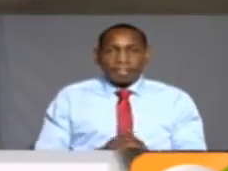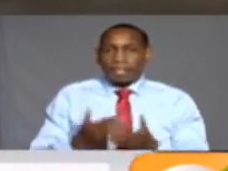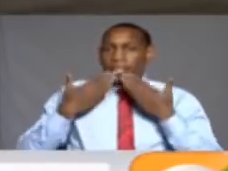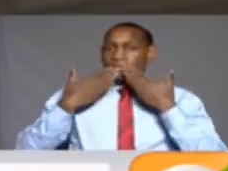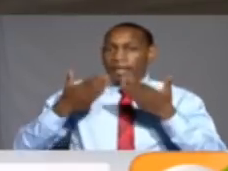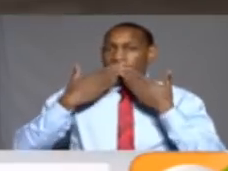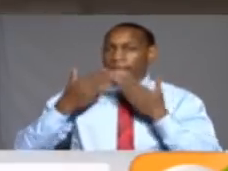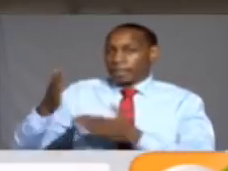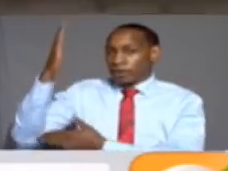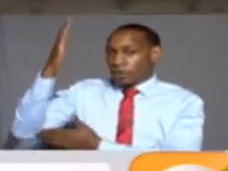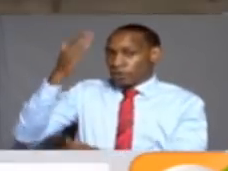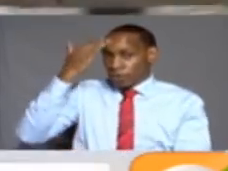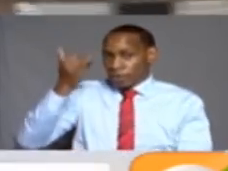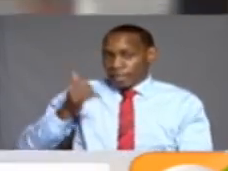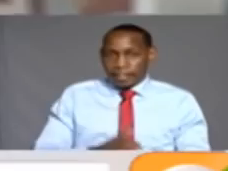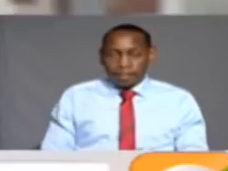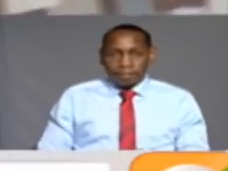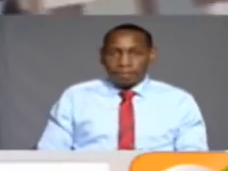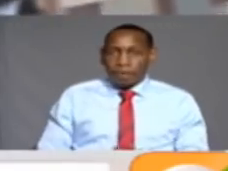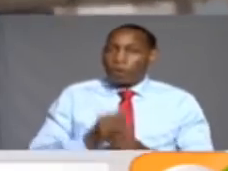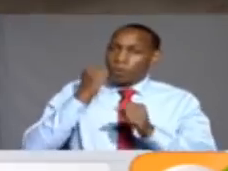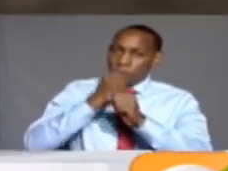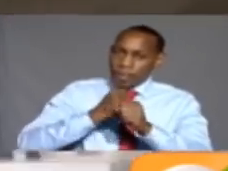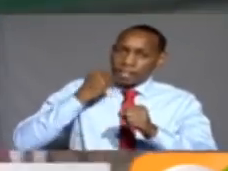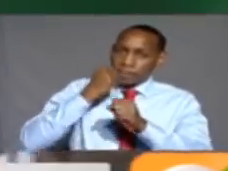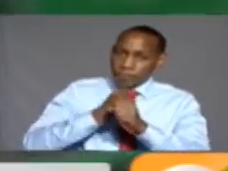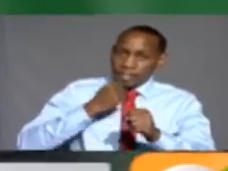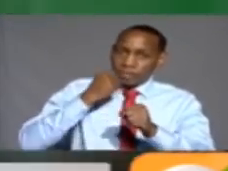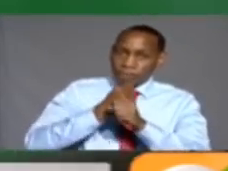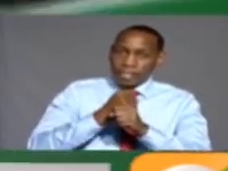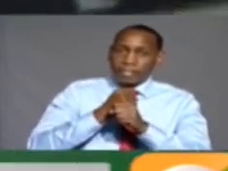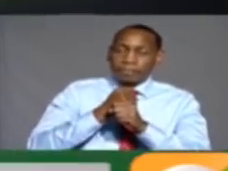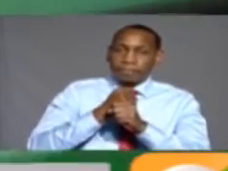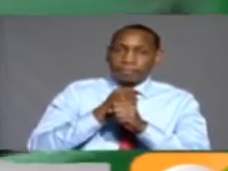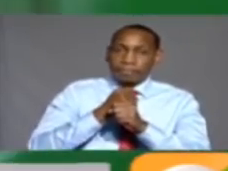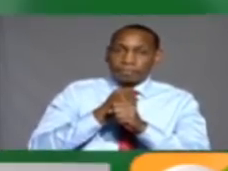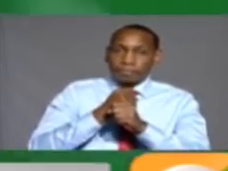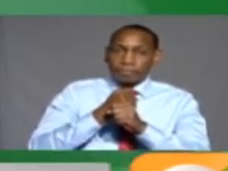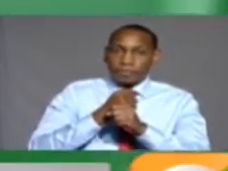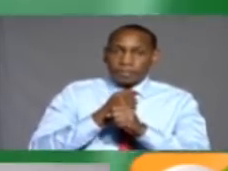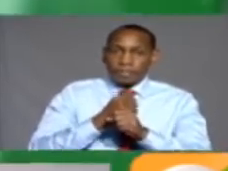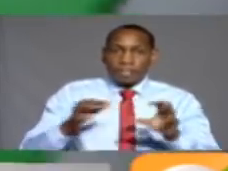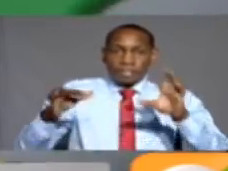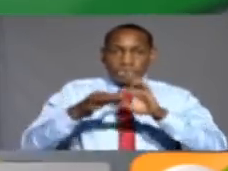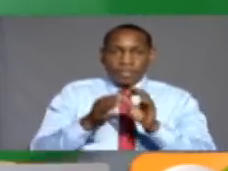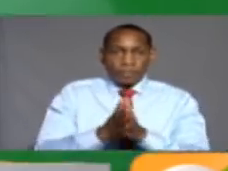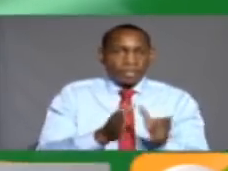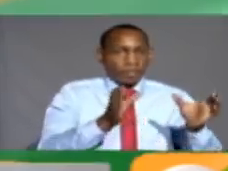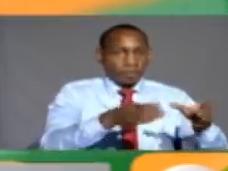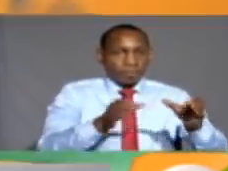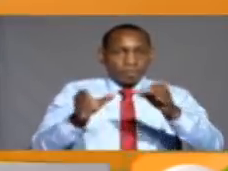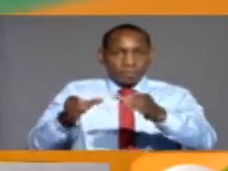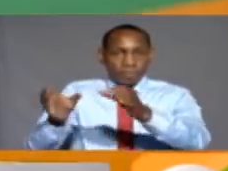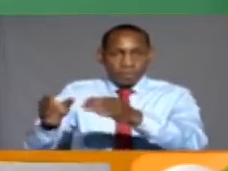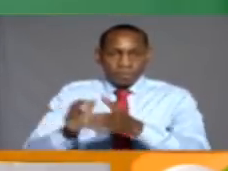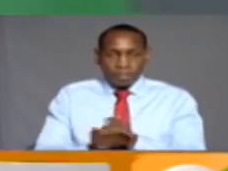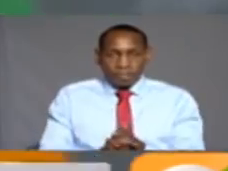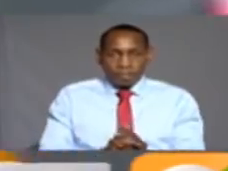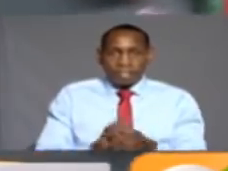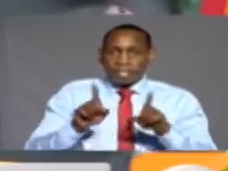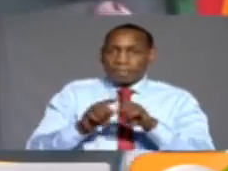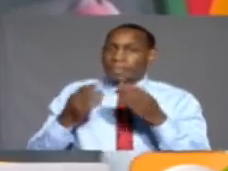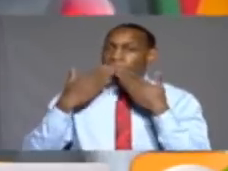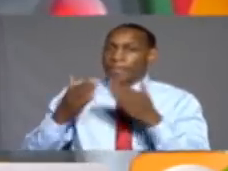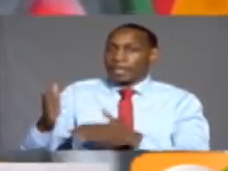Mungu amenifanya bidii ile kujiunga na vyama. Hii hata nikashukuru